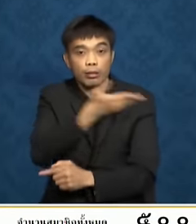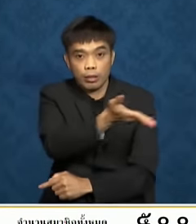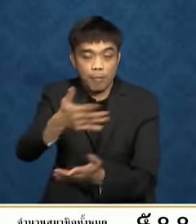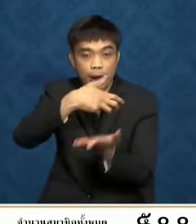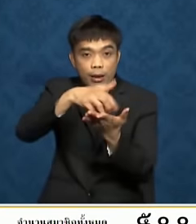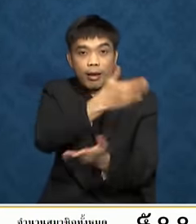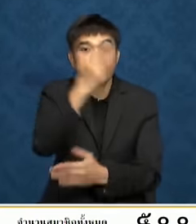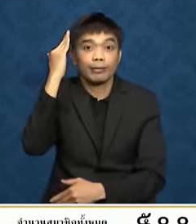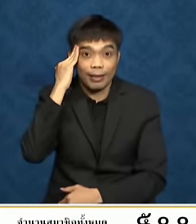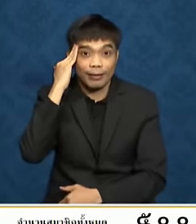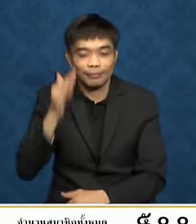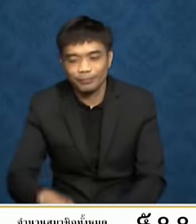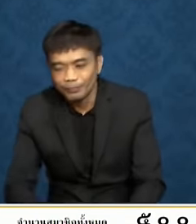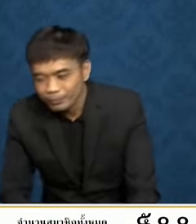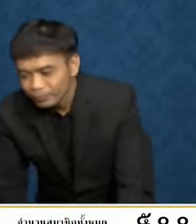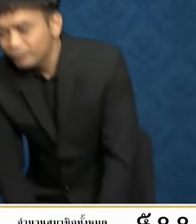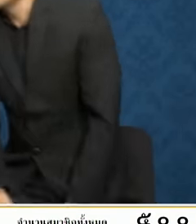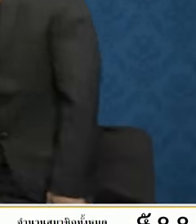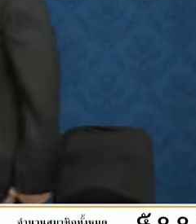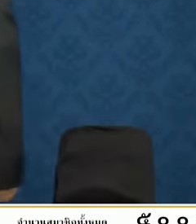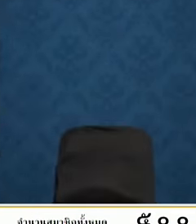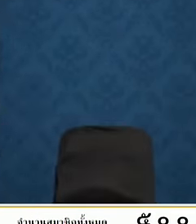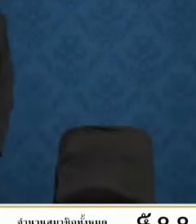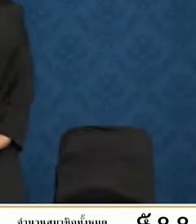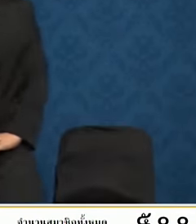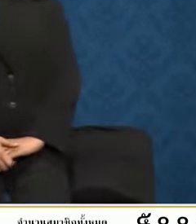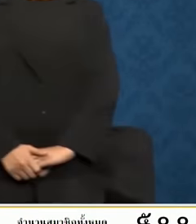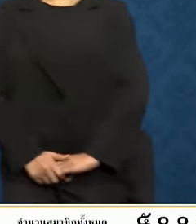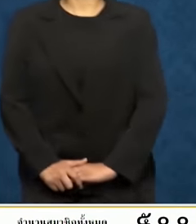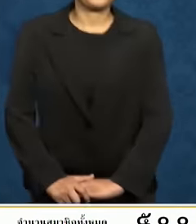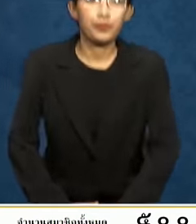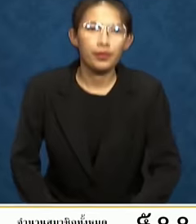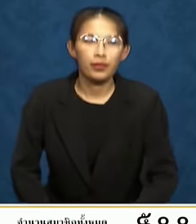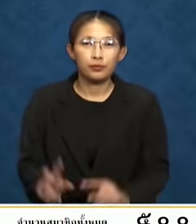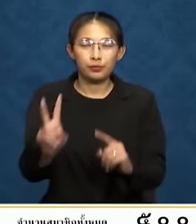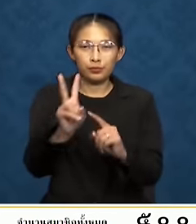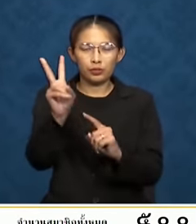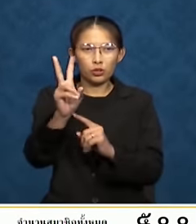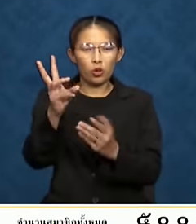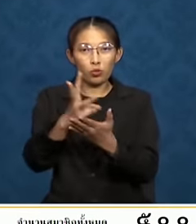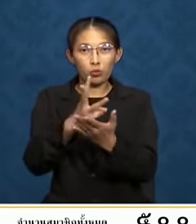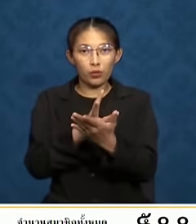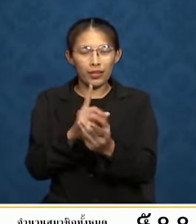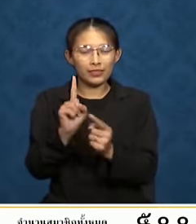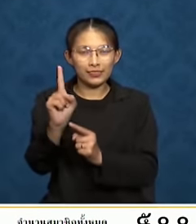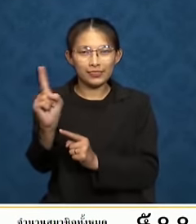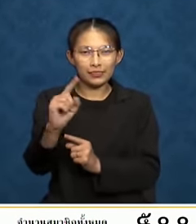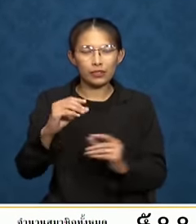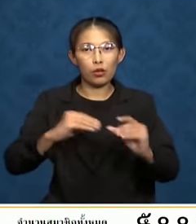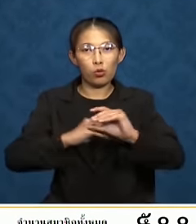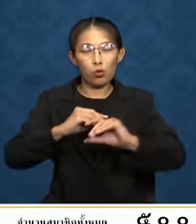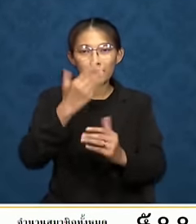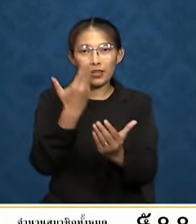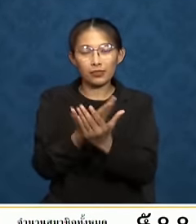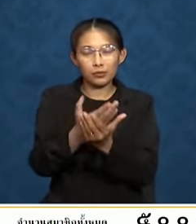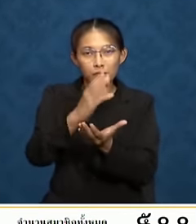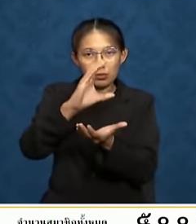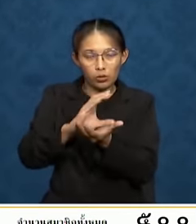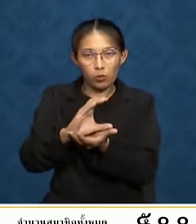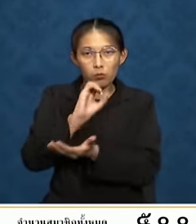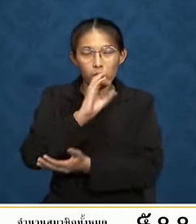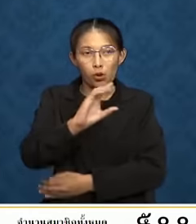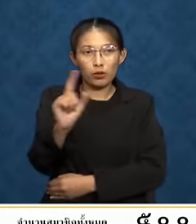สบายใจได้เรื่องที่ 2นี่ก็เป็นเรื่องน่าจะใช่วาระที่ 1ท่านพูดถึงโครงสร้างงบประมาณท่านบอก